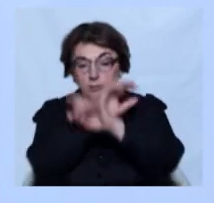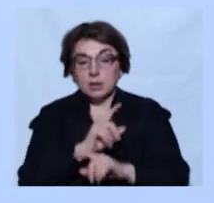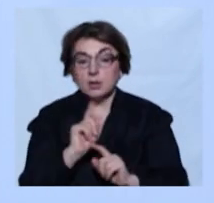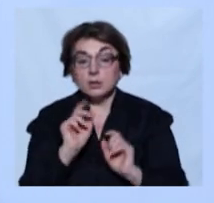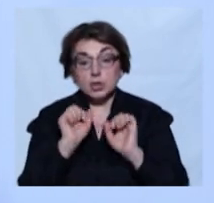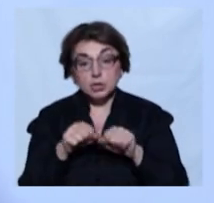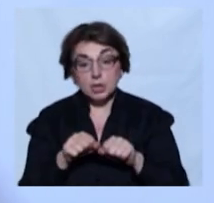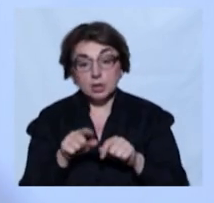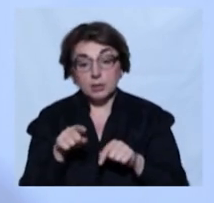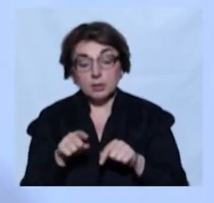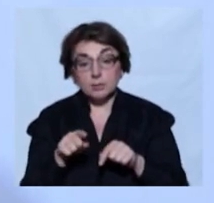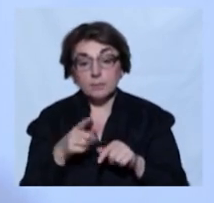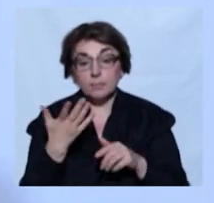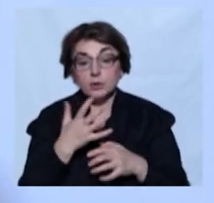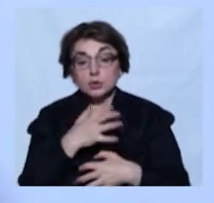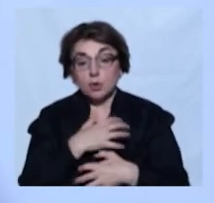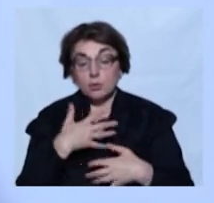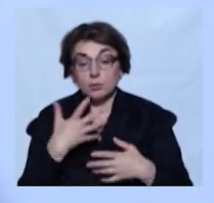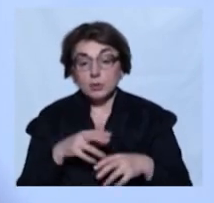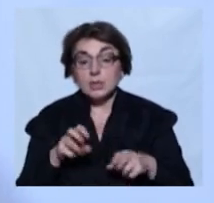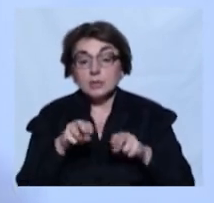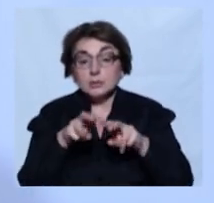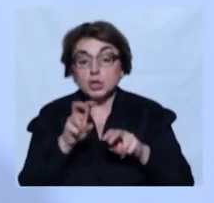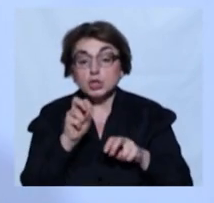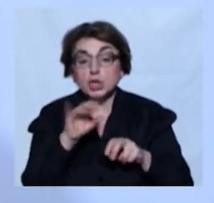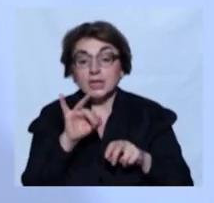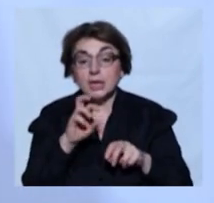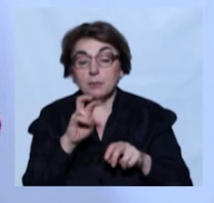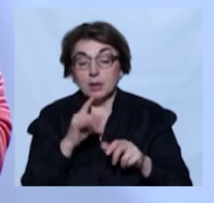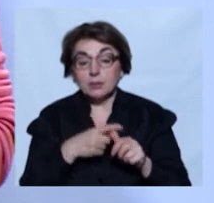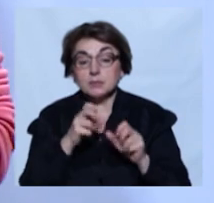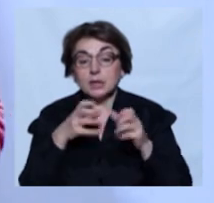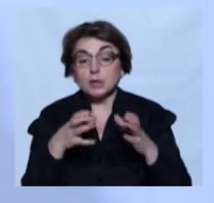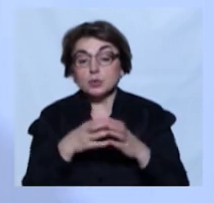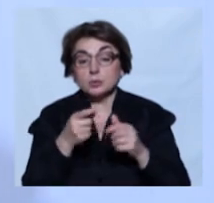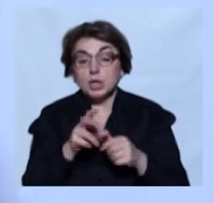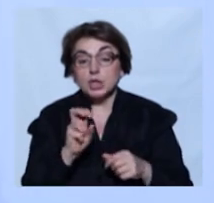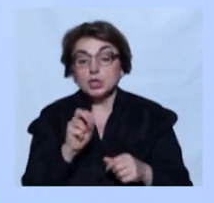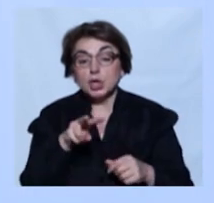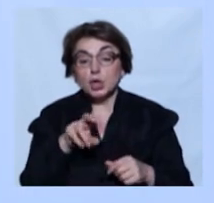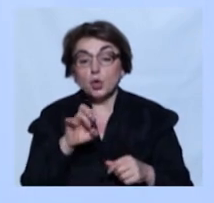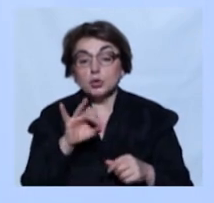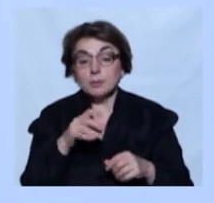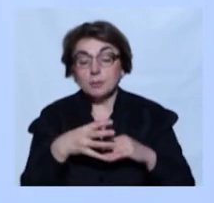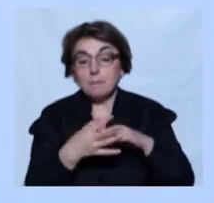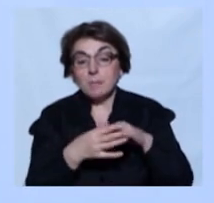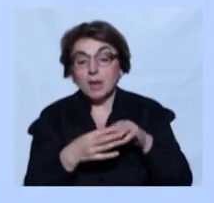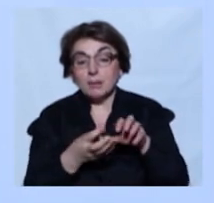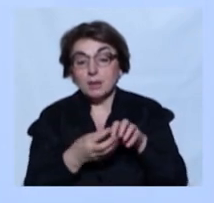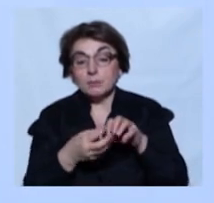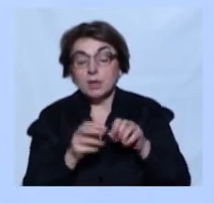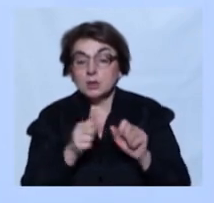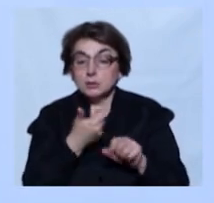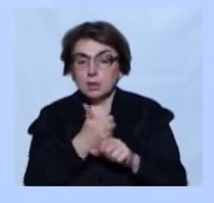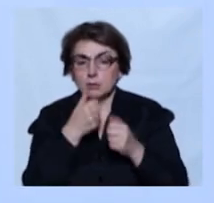რაც შეეხება ისეთ ცხოველებს, რომლებსაც ჩლიქები აქვს, ჩლიქოსნებს უწოდებენ. ჩლიქოსნები ჩლიქებით მართლა ძალიან კარგად